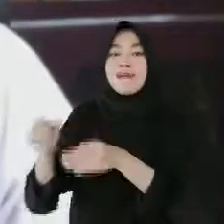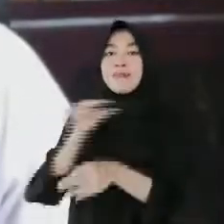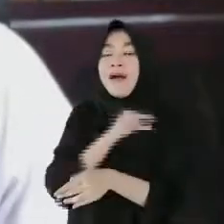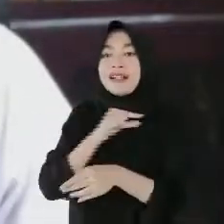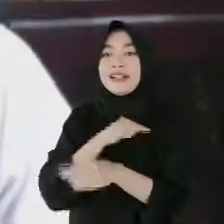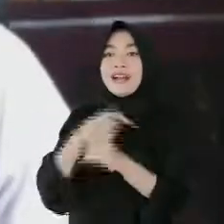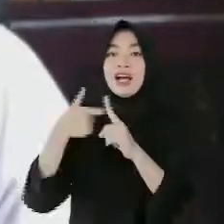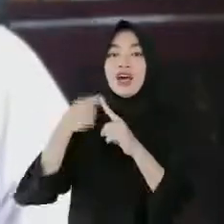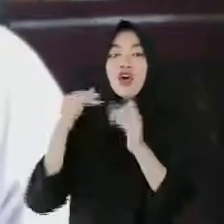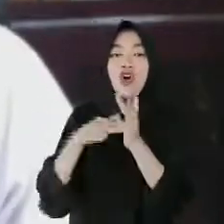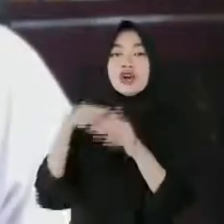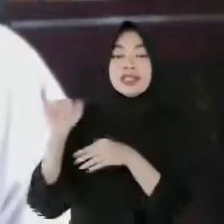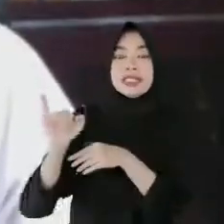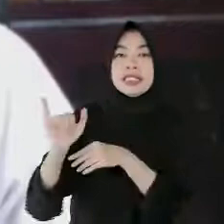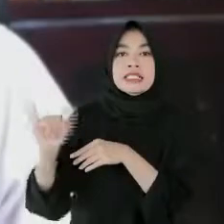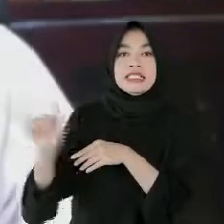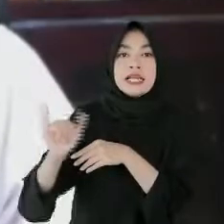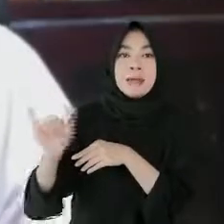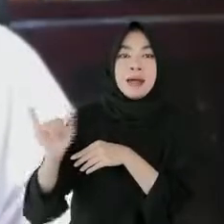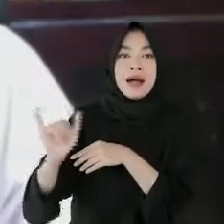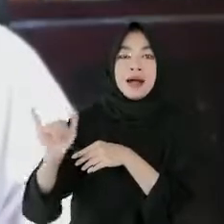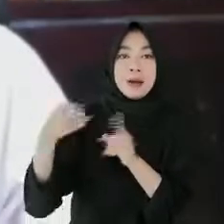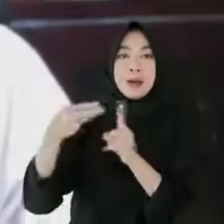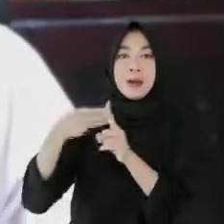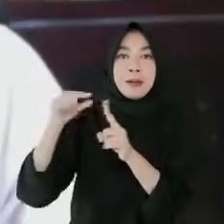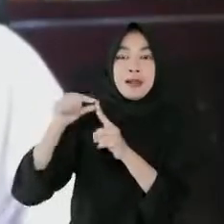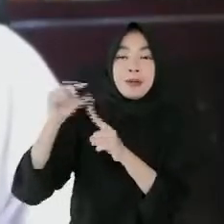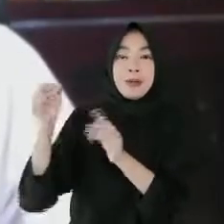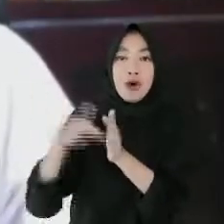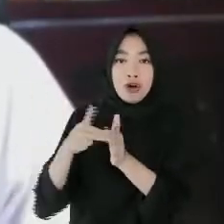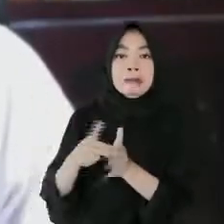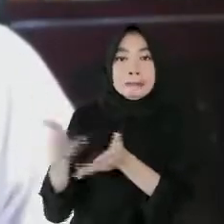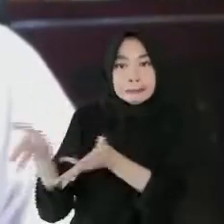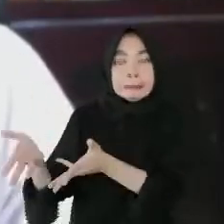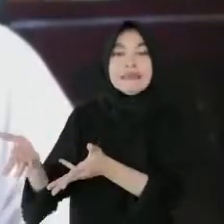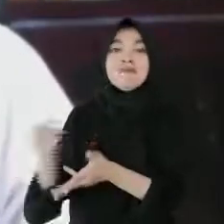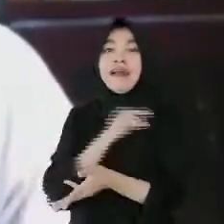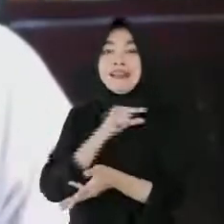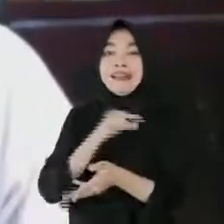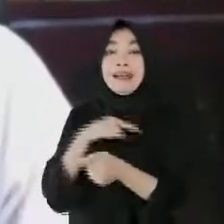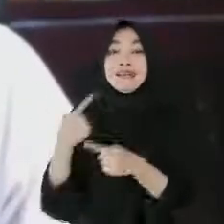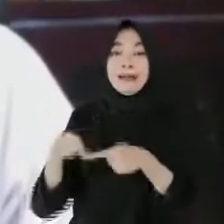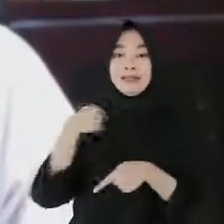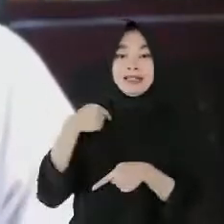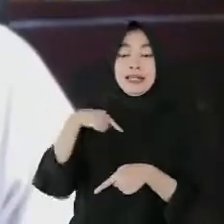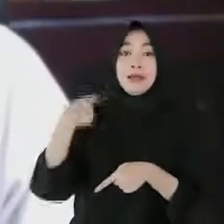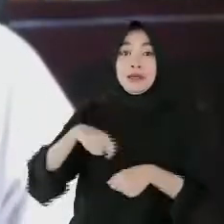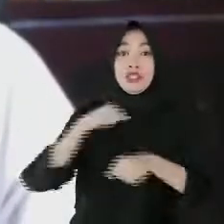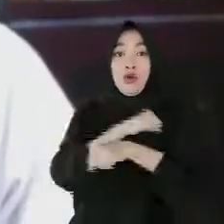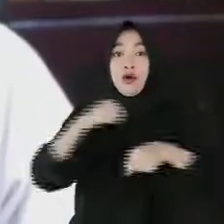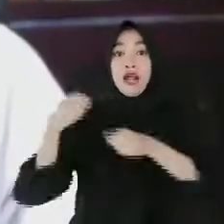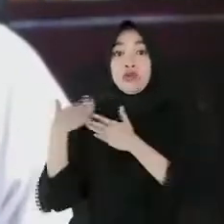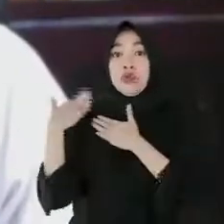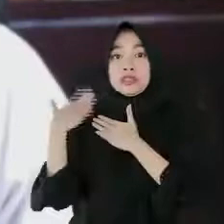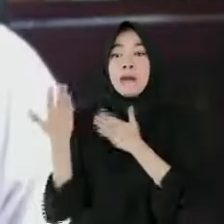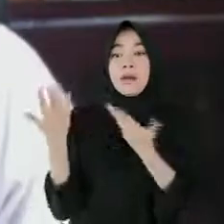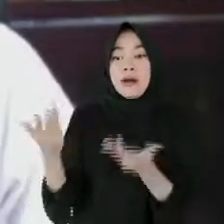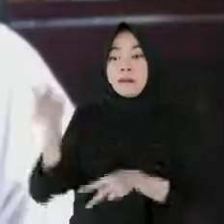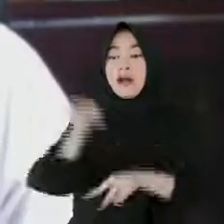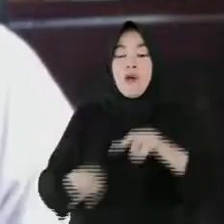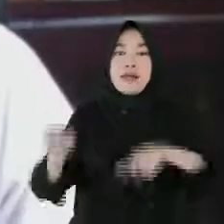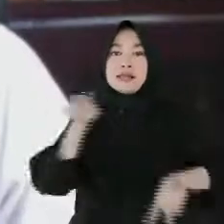kami itu berkat supervisi supervisi agar sesuai dengan target sesuai dengan yang diharapkan dan